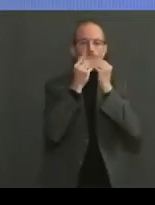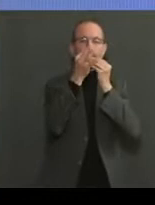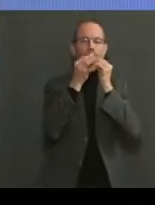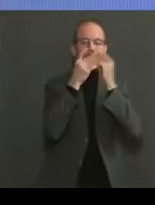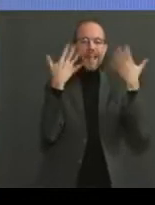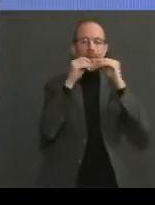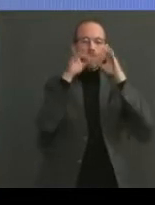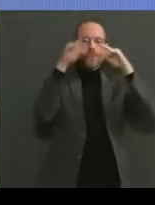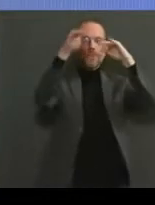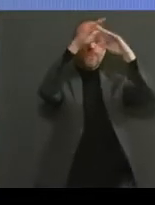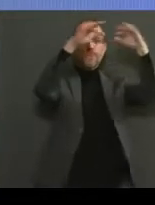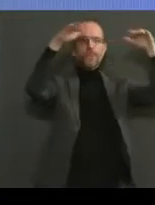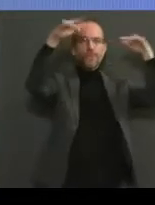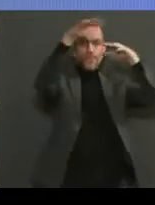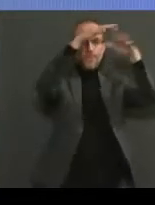dit d'un aérosol.